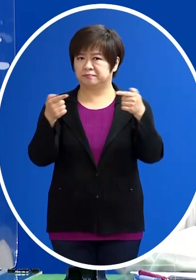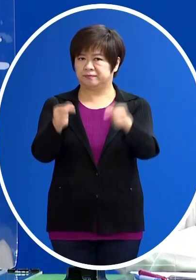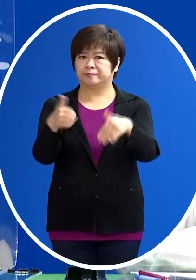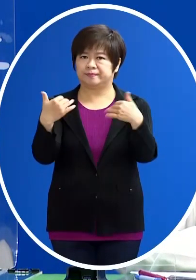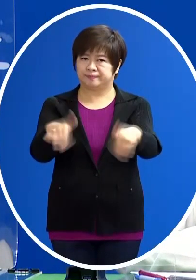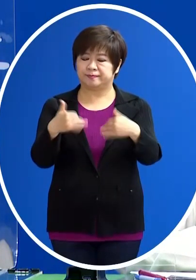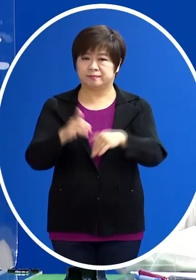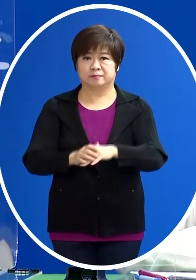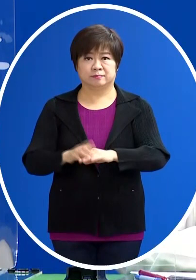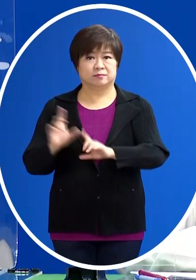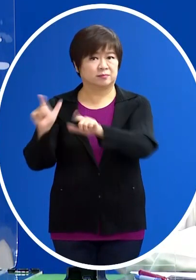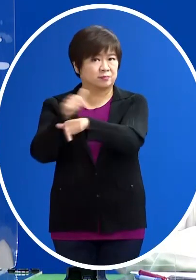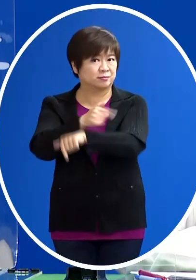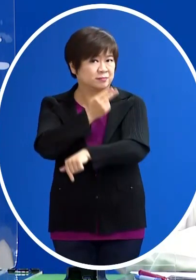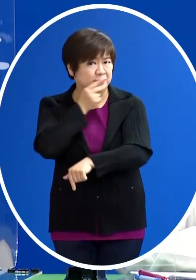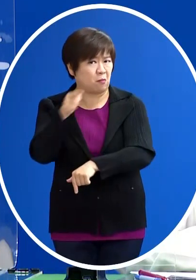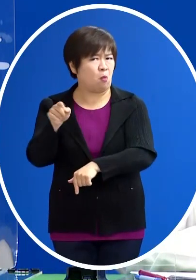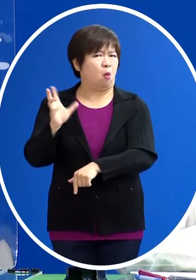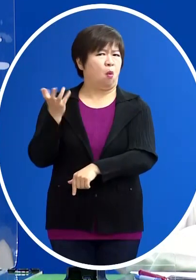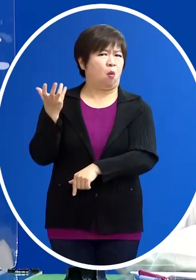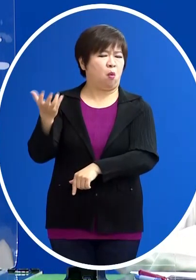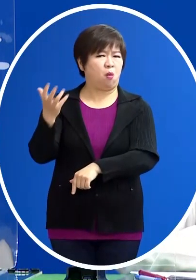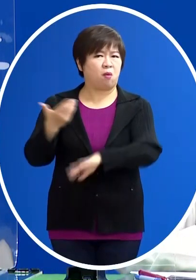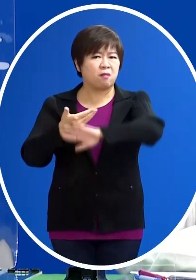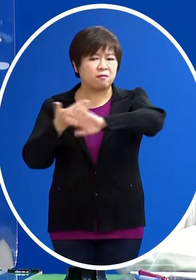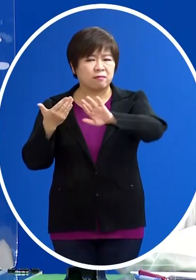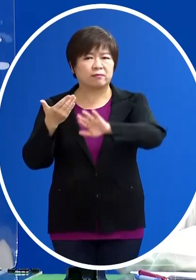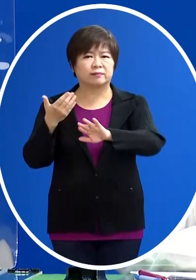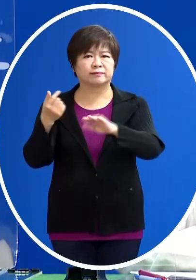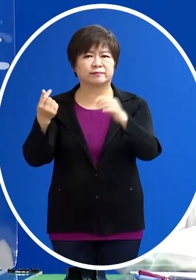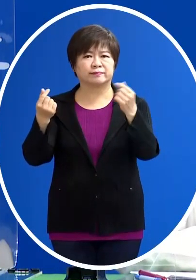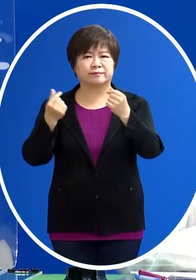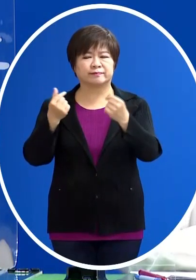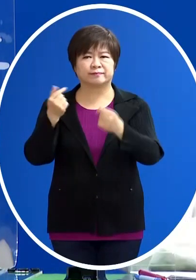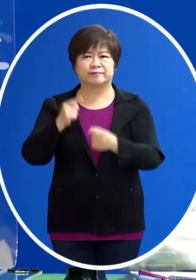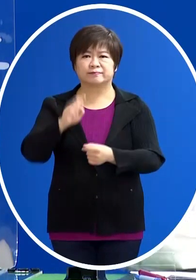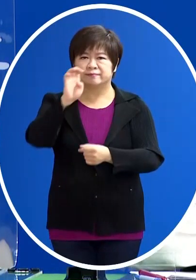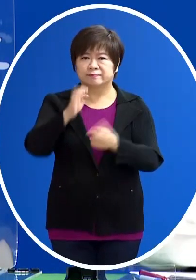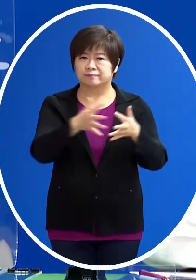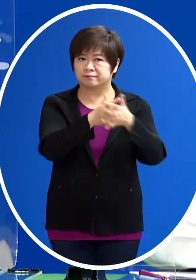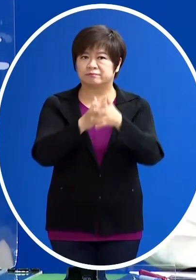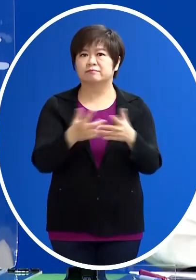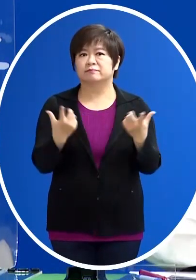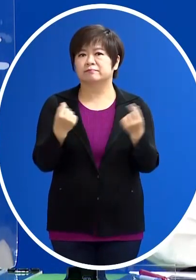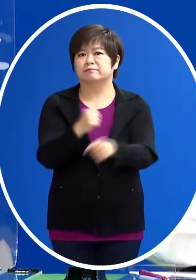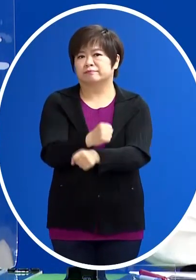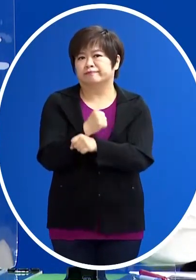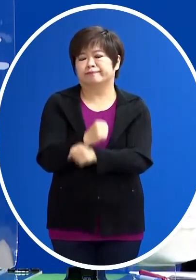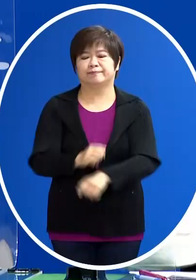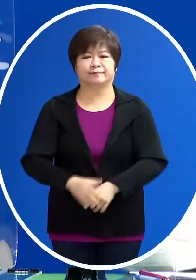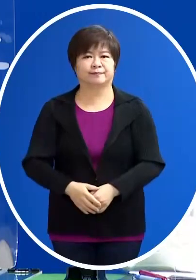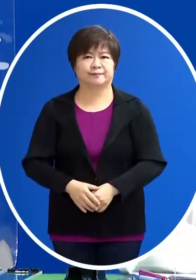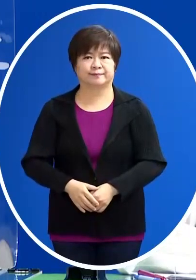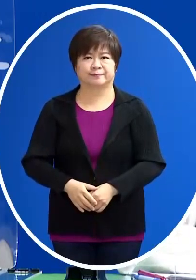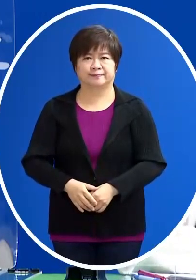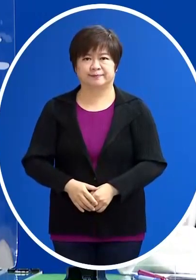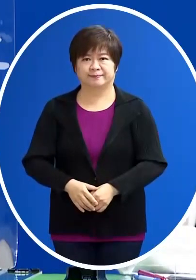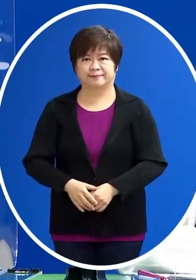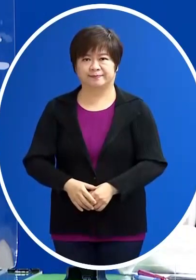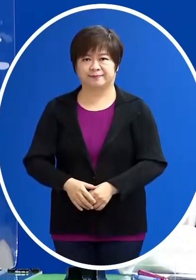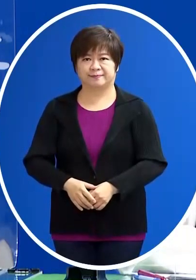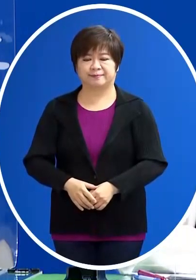阶段，除了东南亚之外，我们也是要注意其他来源国的这些风险。